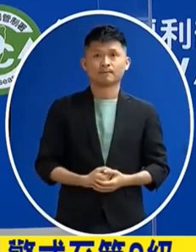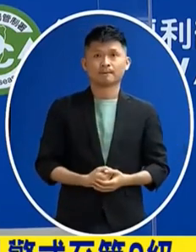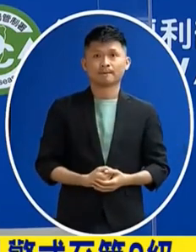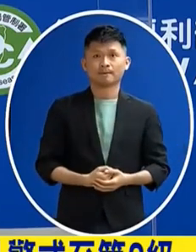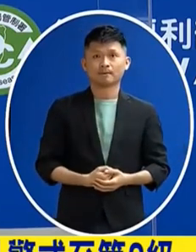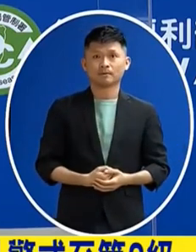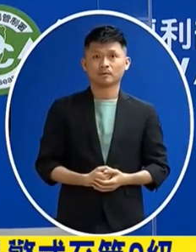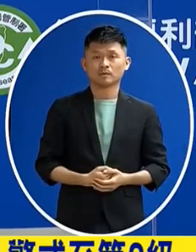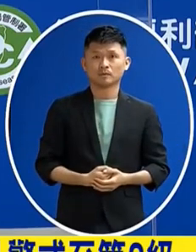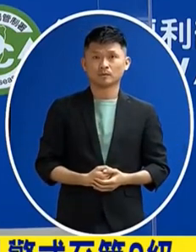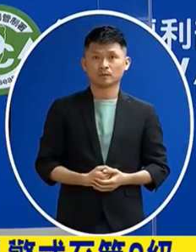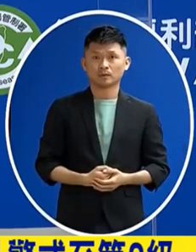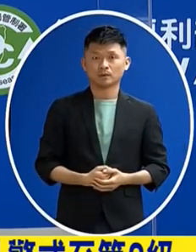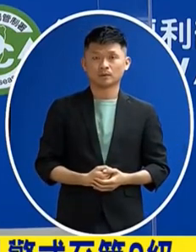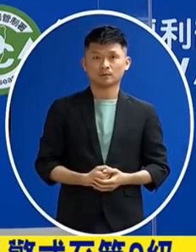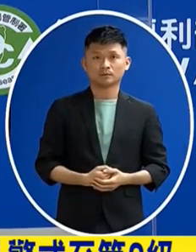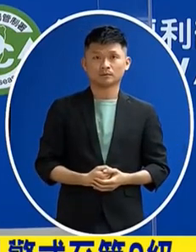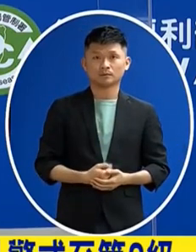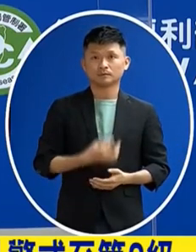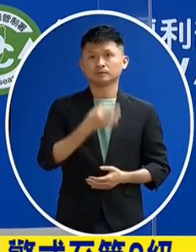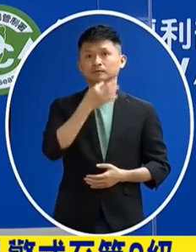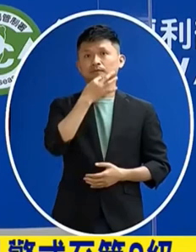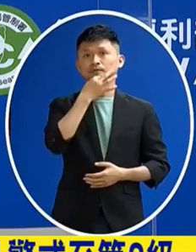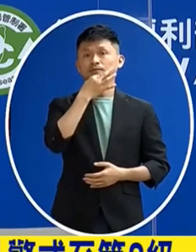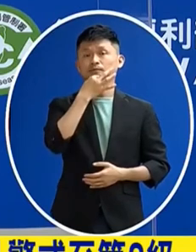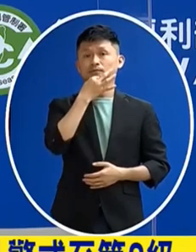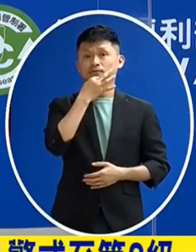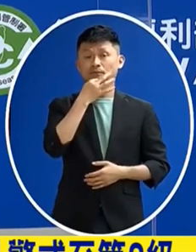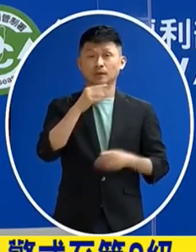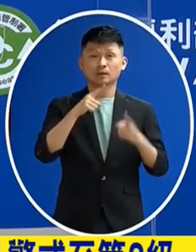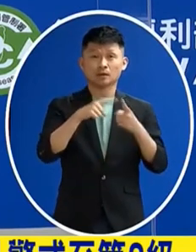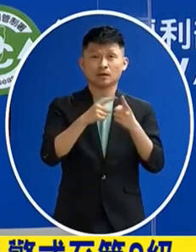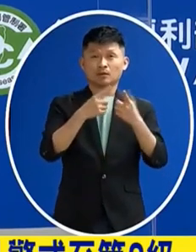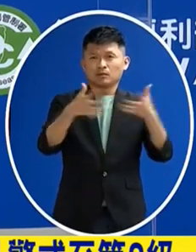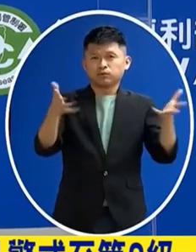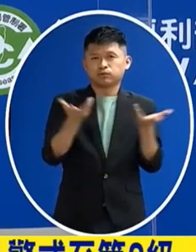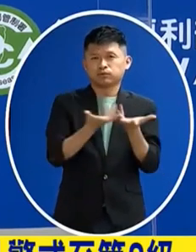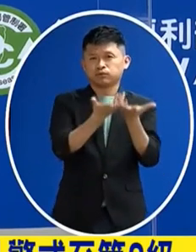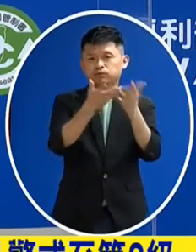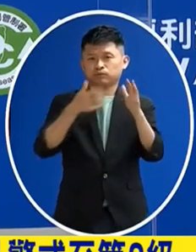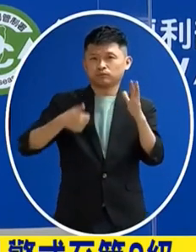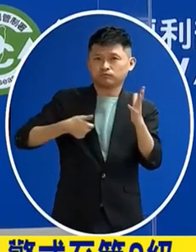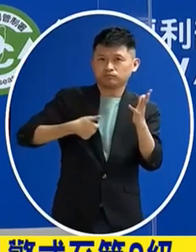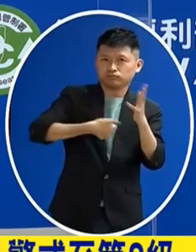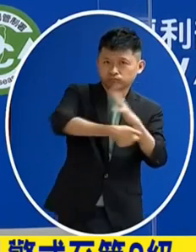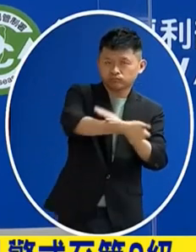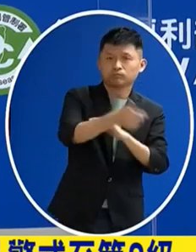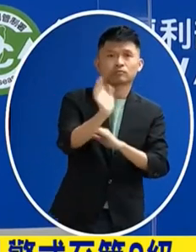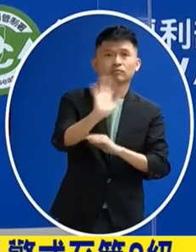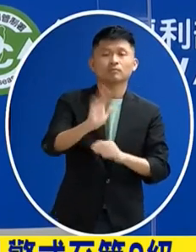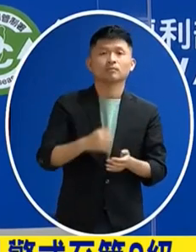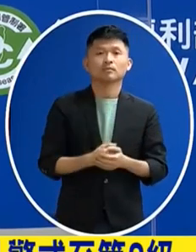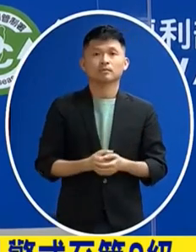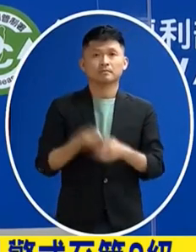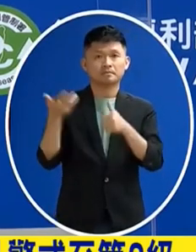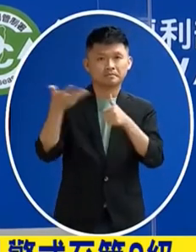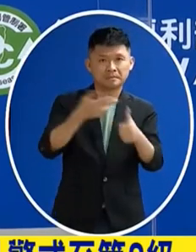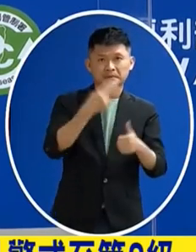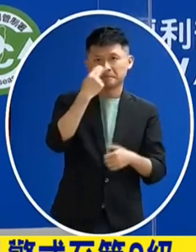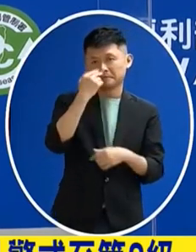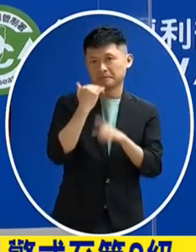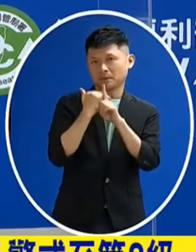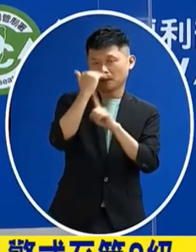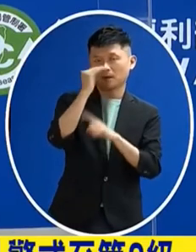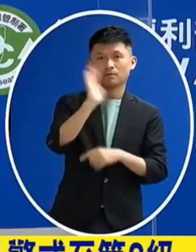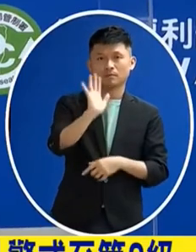那对于就是说哈，避免哈，我们要求避免出入人多拥挤的场所，高感染传播风险